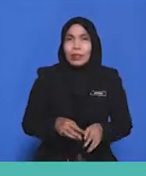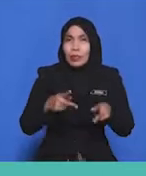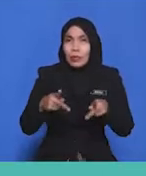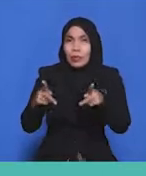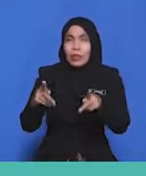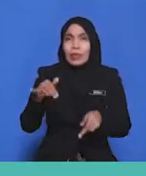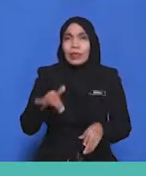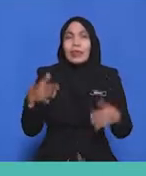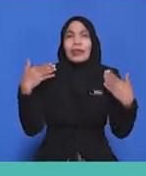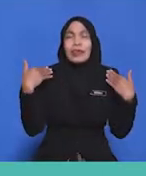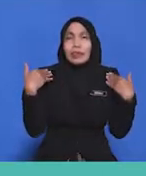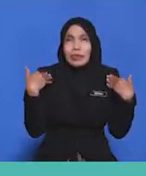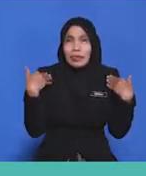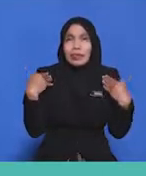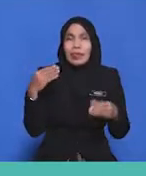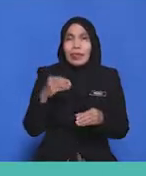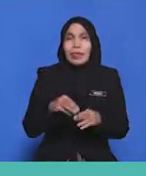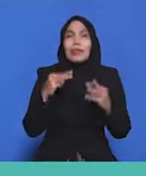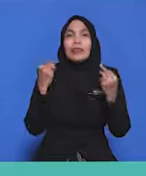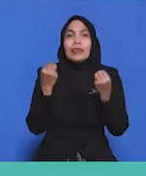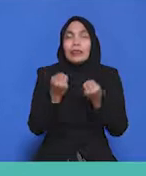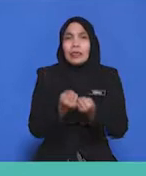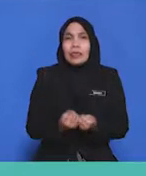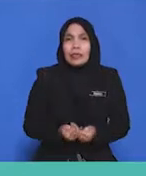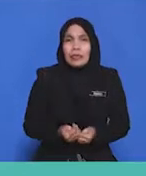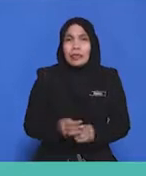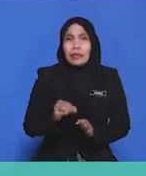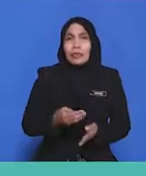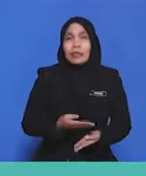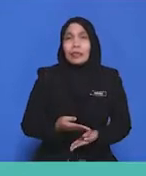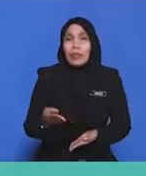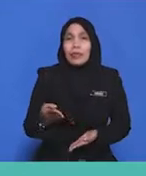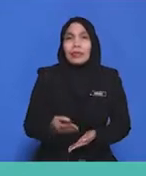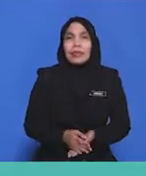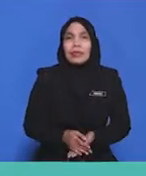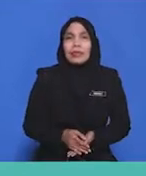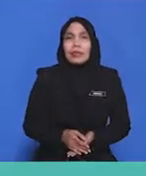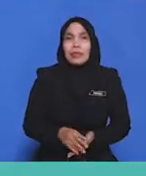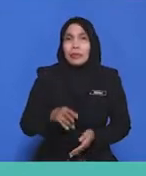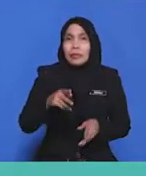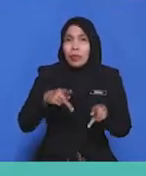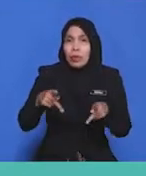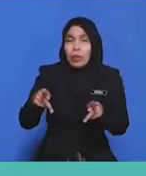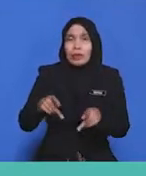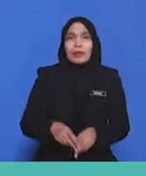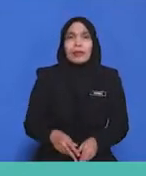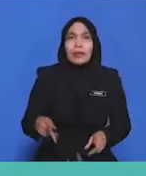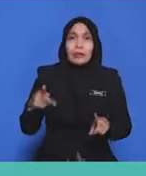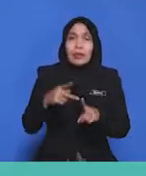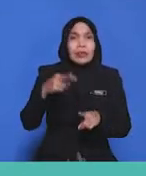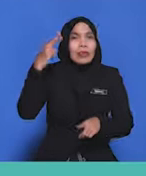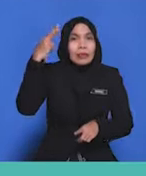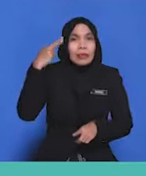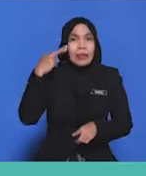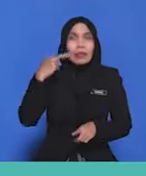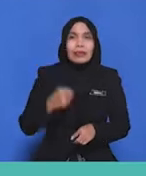satu komuniti memberi kesempatan kepada golongan remaja untuk melibatkan diri ke dalam sukan. Sebagai